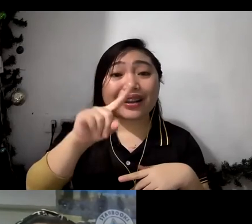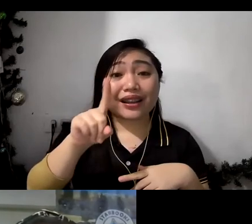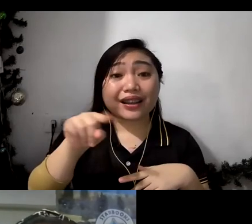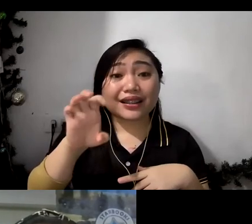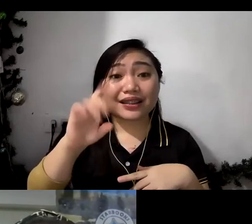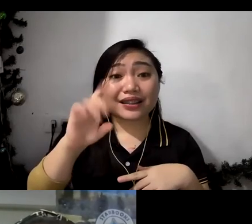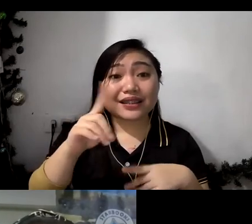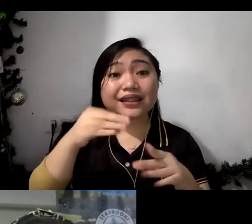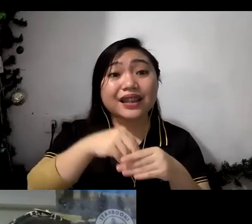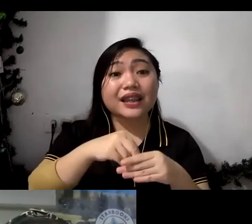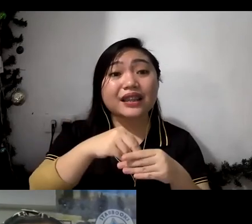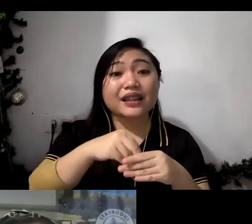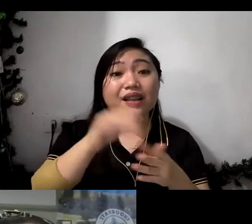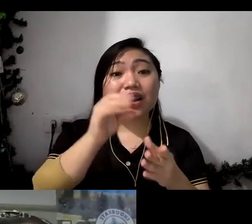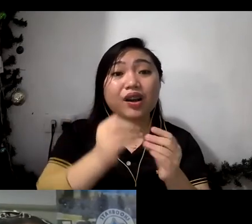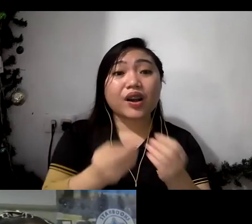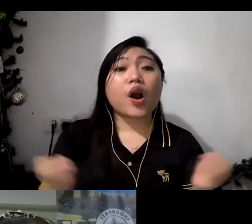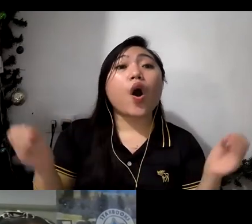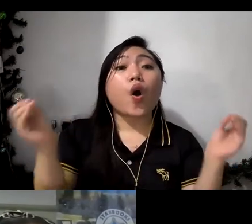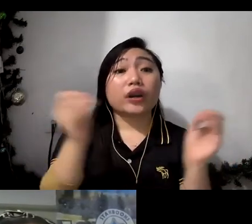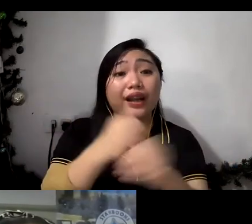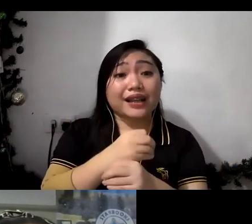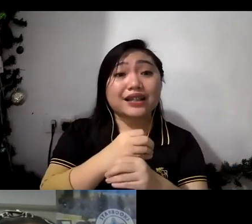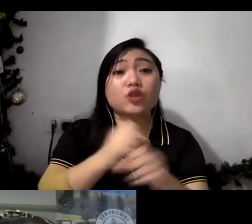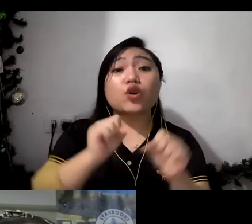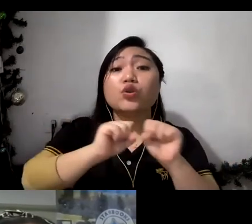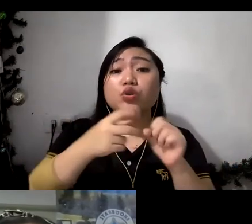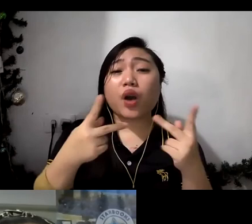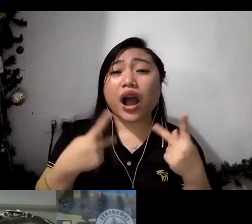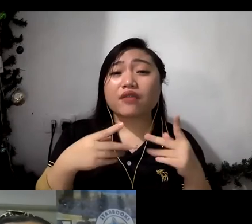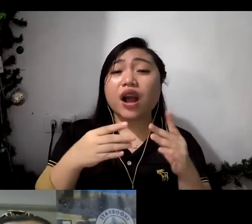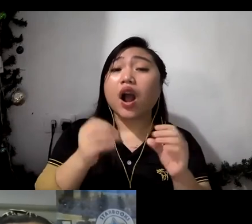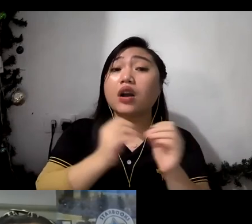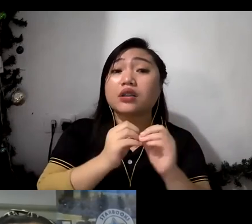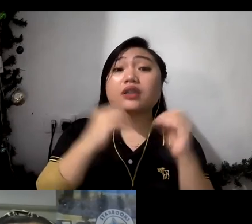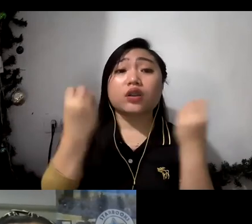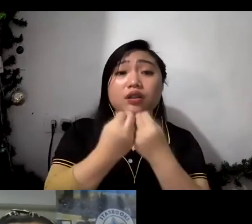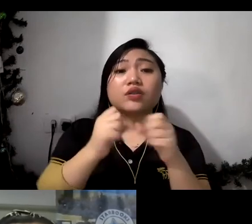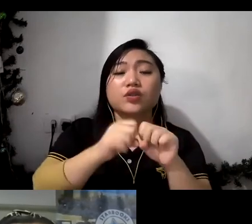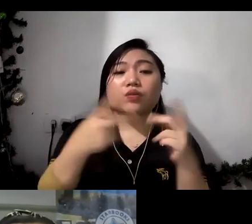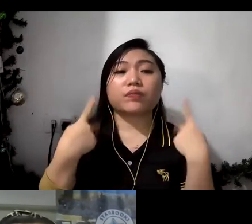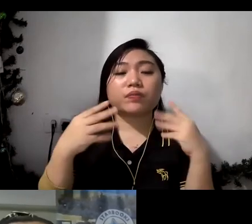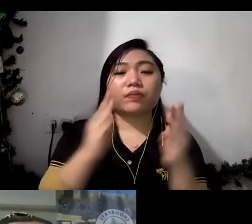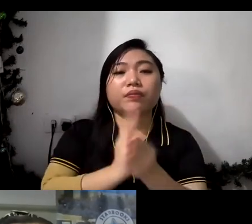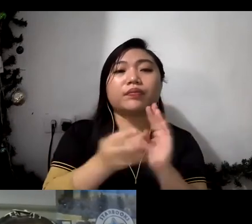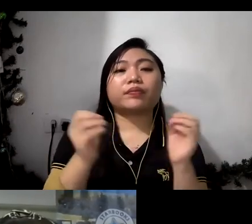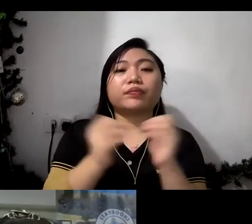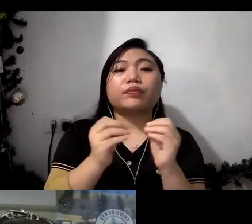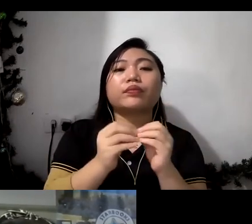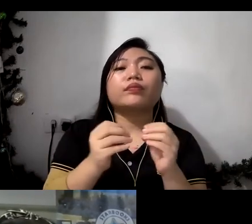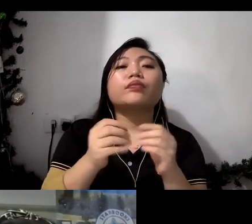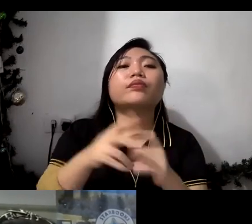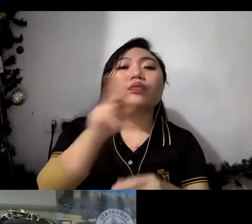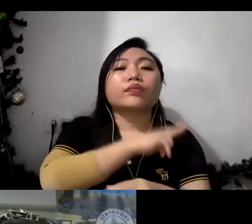inyong organization para po mas nagiging powerful yung batas according to our local context. So thank you for that question po